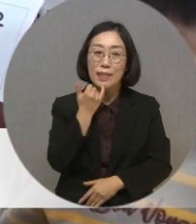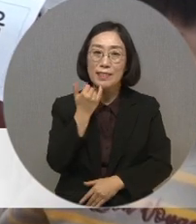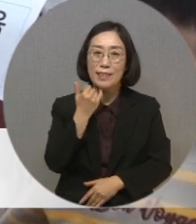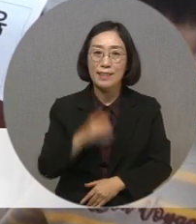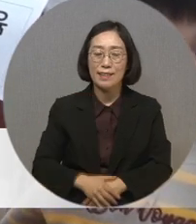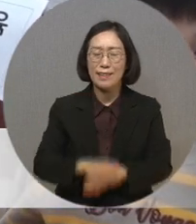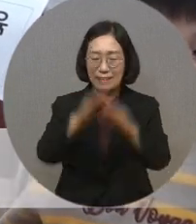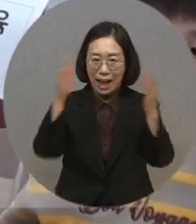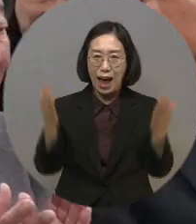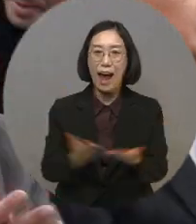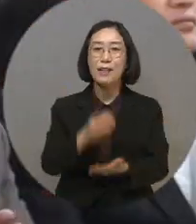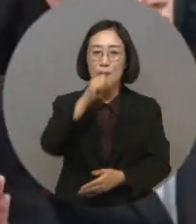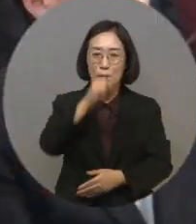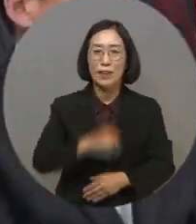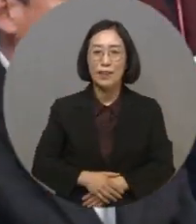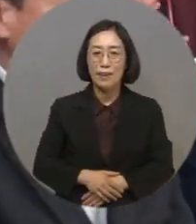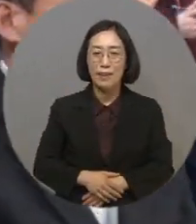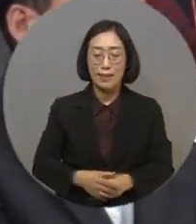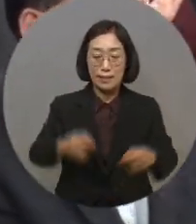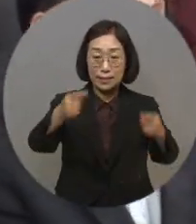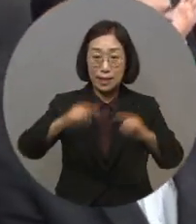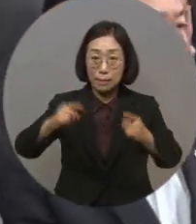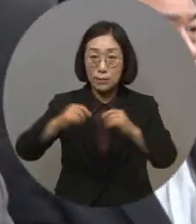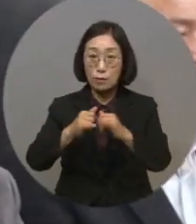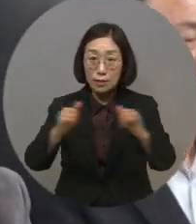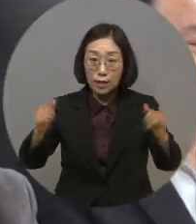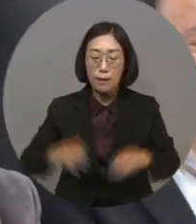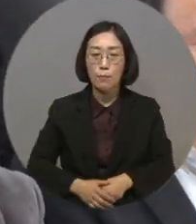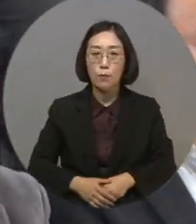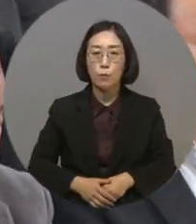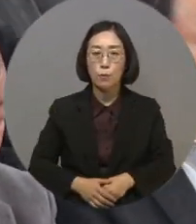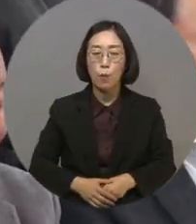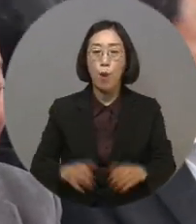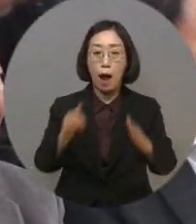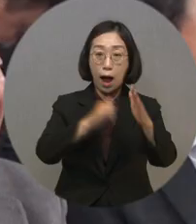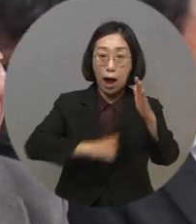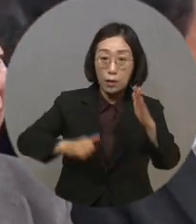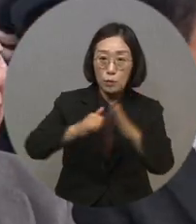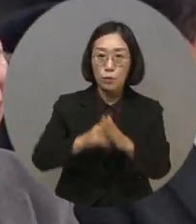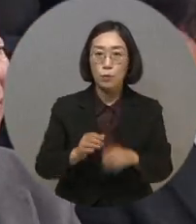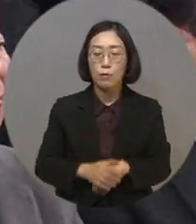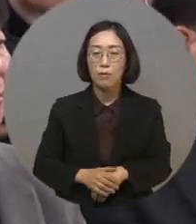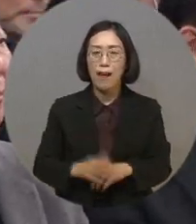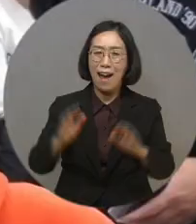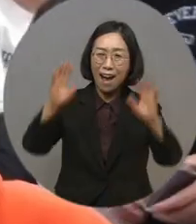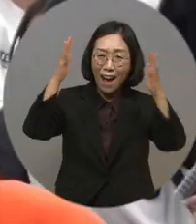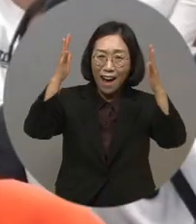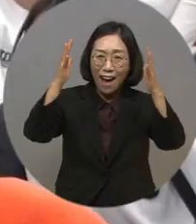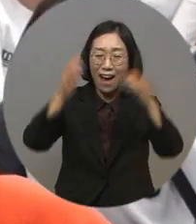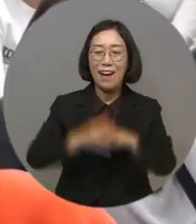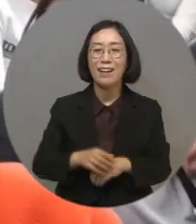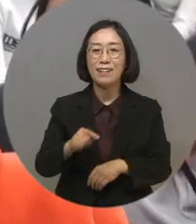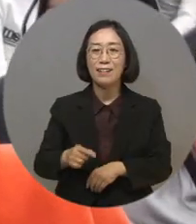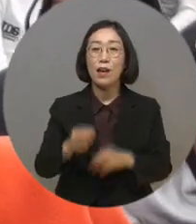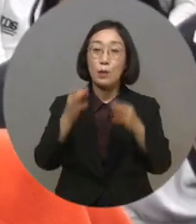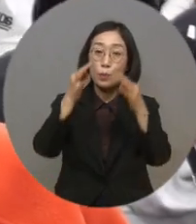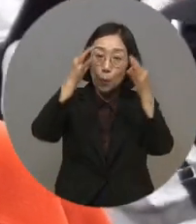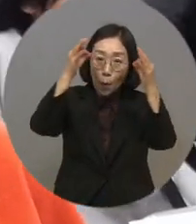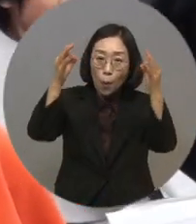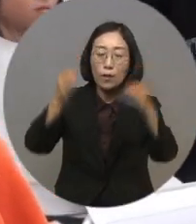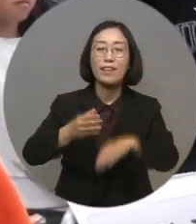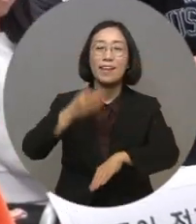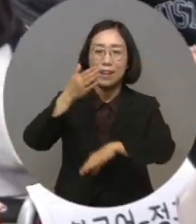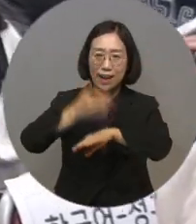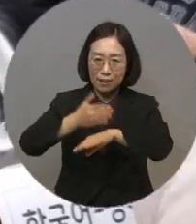괜찮았어요. 다 좋았어요. 참석한 관계자들과 이주 배경 가족들의 뜨거운 환호는 그 노력에 대한